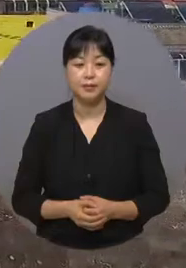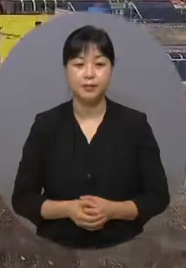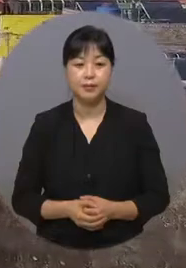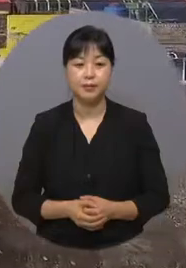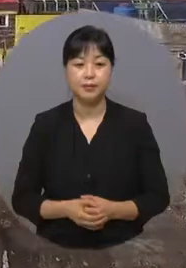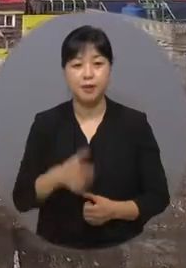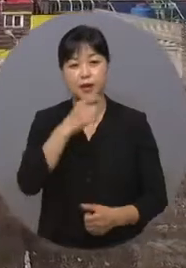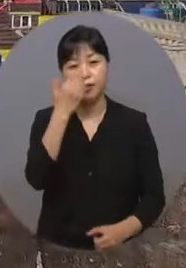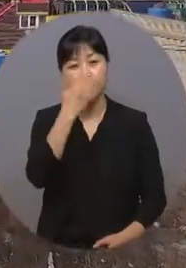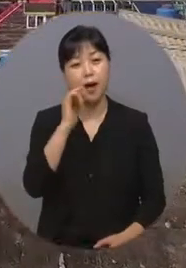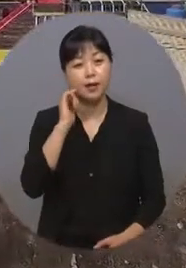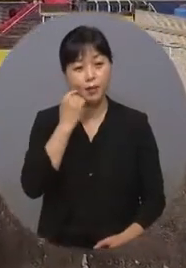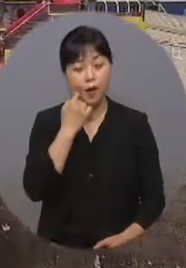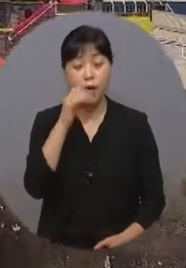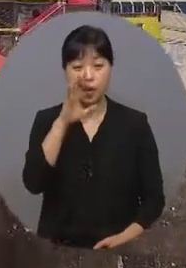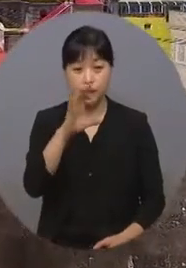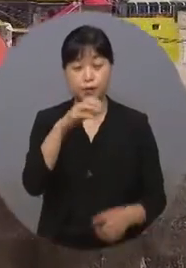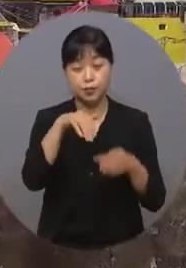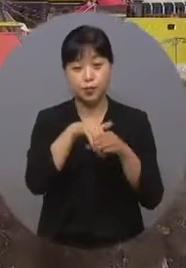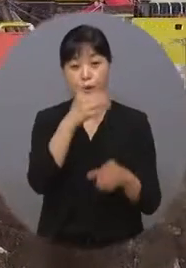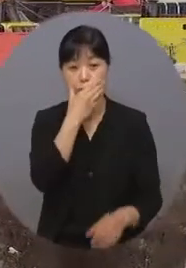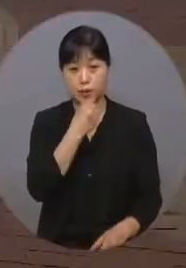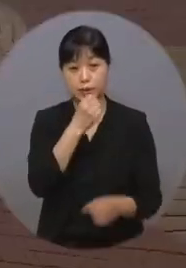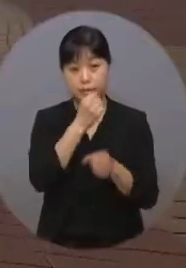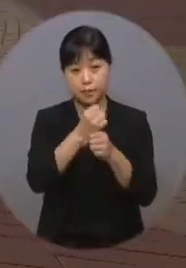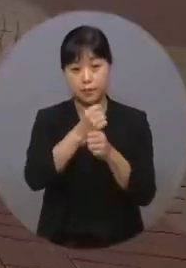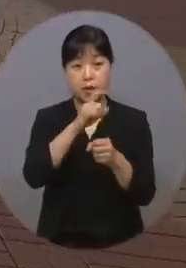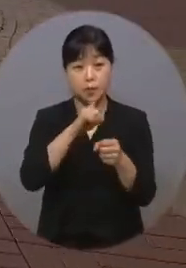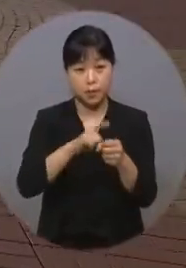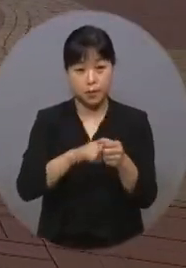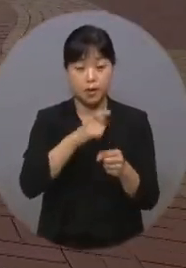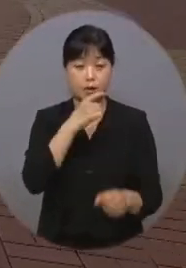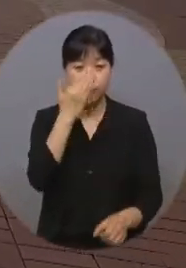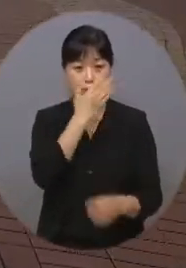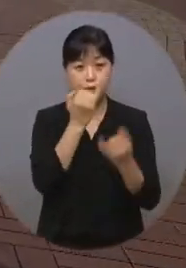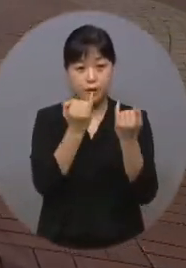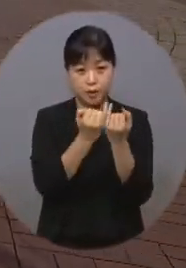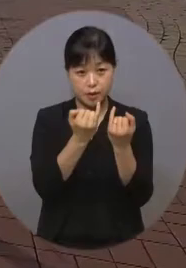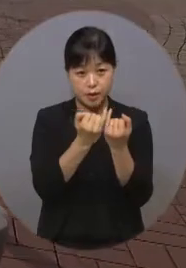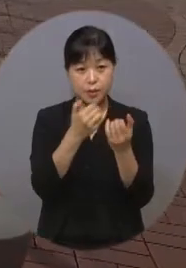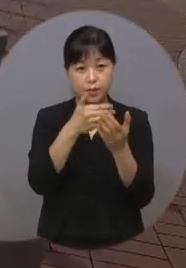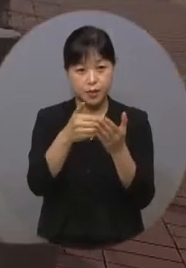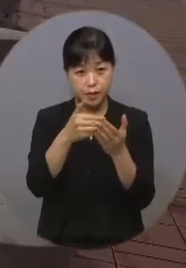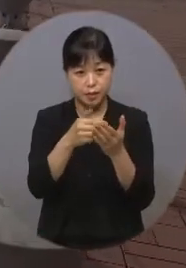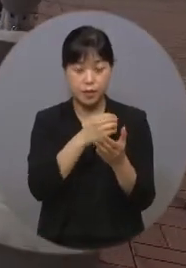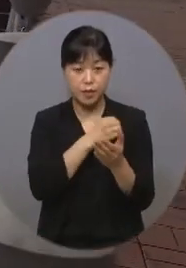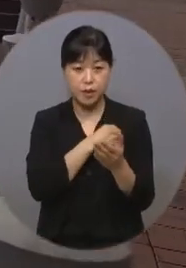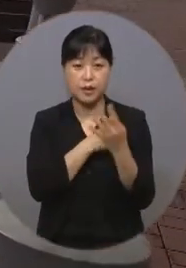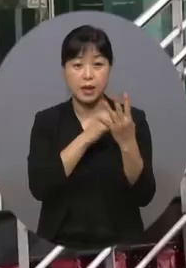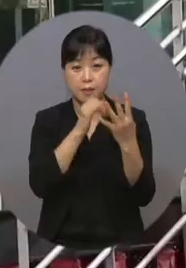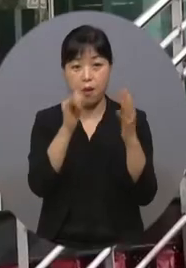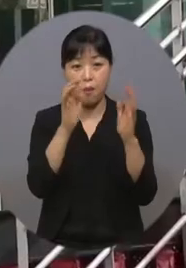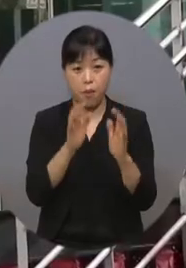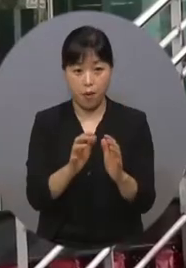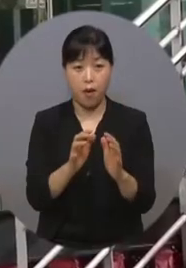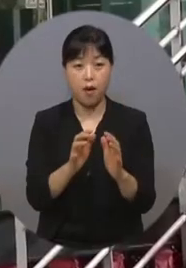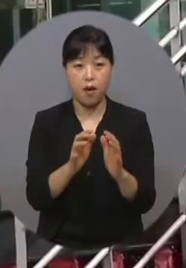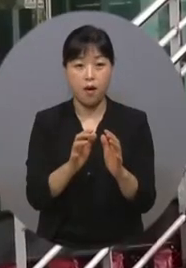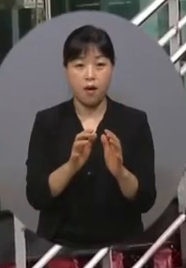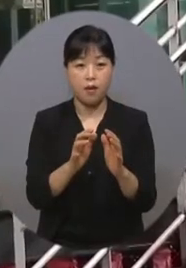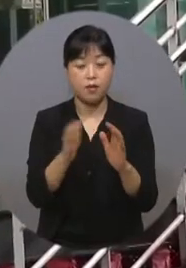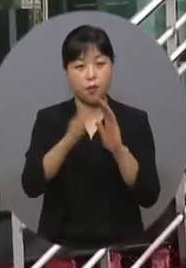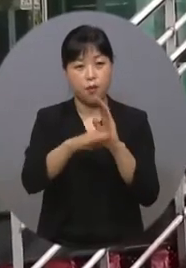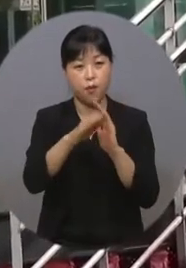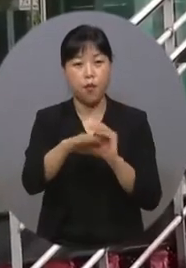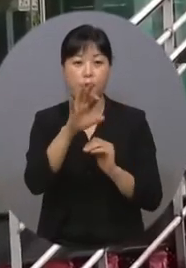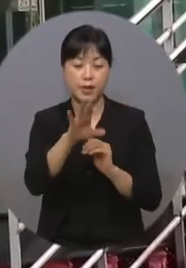여수의 아름다운 화장실 문화 복지를 만들기 위해 여수 여성 미술작가 회원 4명이 모여